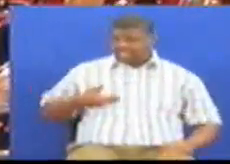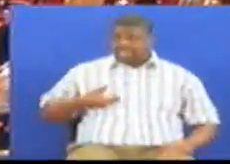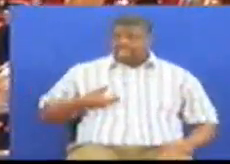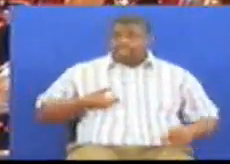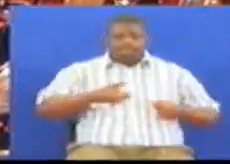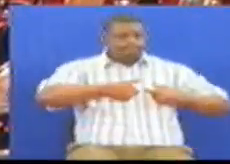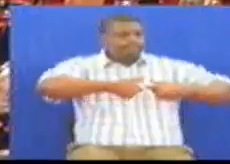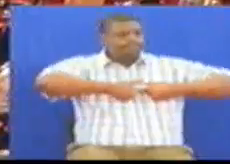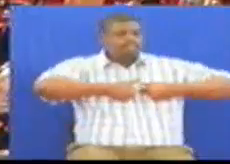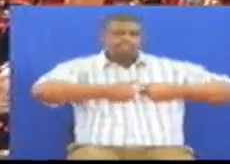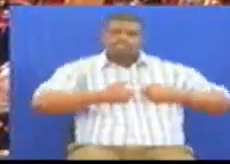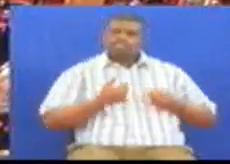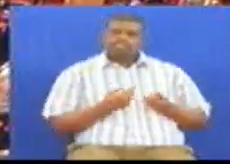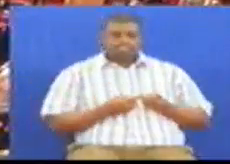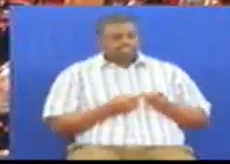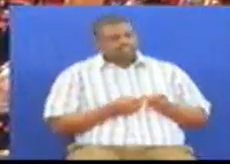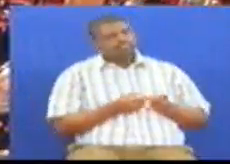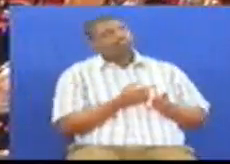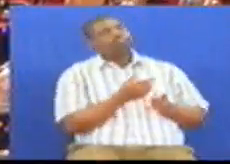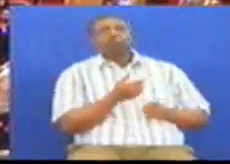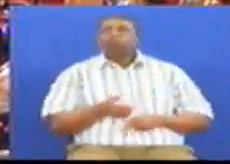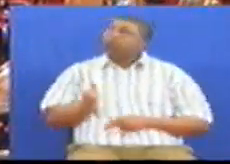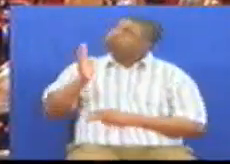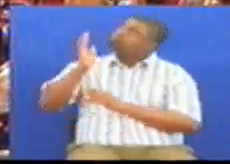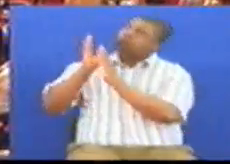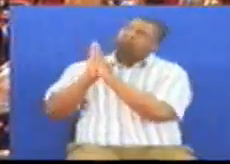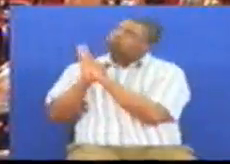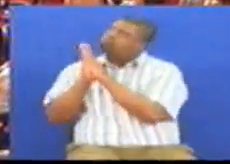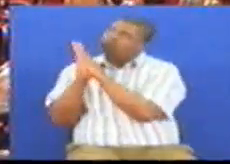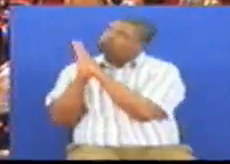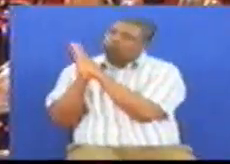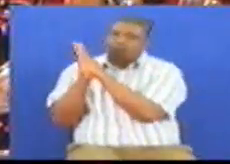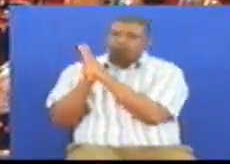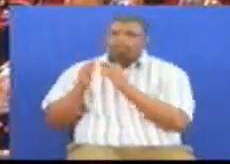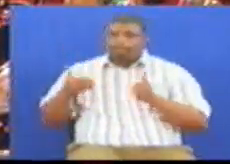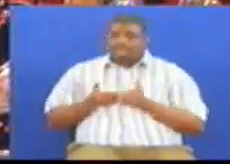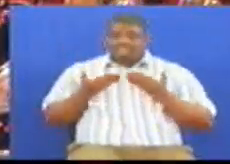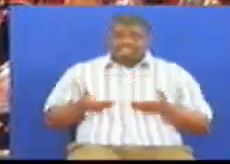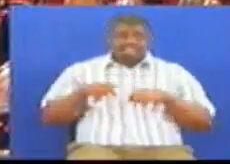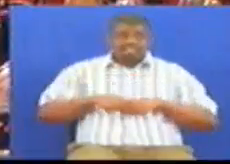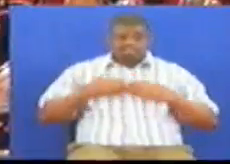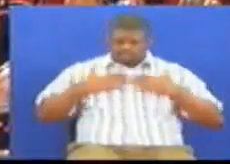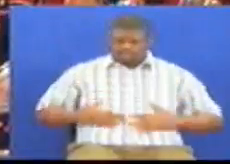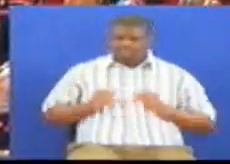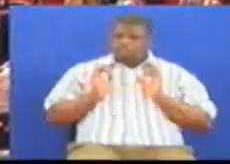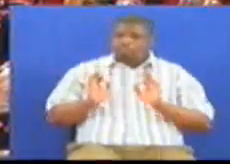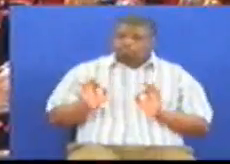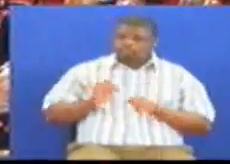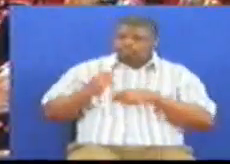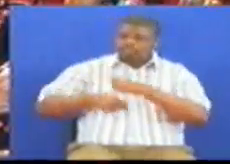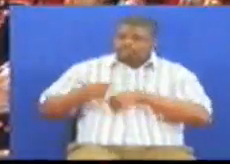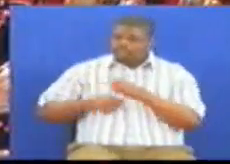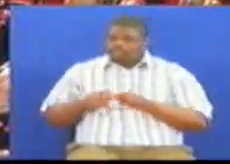Nifungue hotuba yangu kwa kumshukuru Mwenyezi Mungu kwa kutupa uhai mpaka sasa hivi tuko na afya njema na tunaendelea na majukumu ya kitaifa.